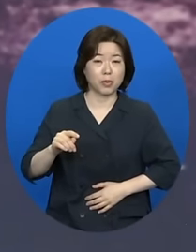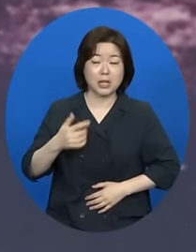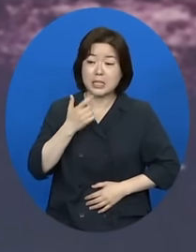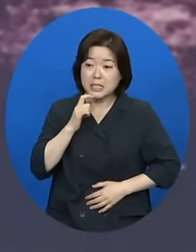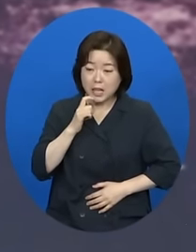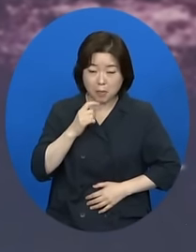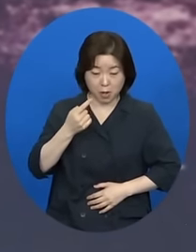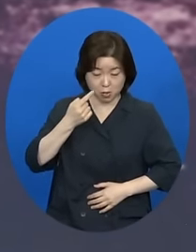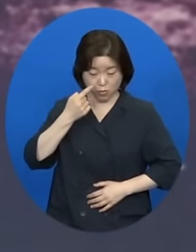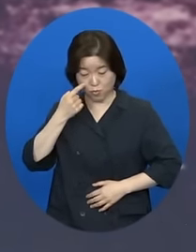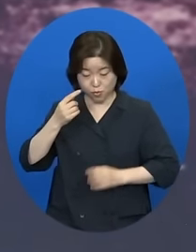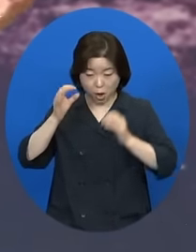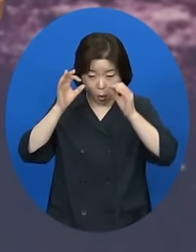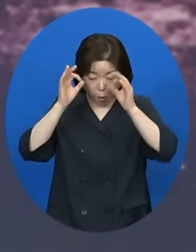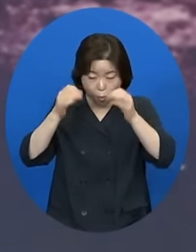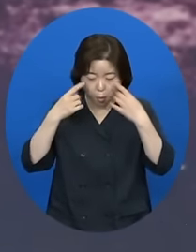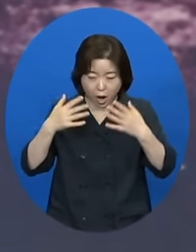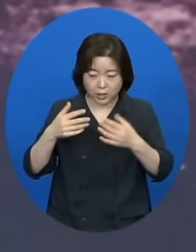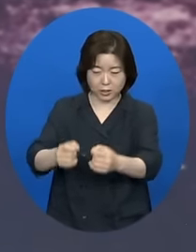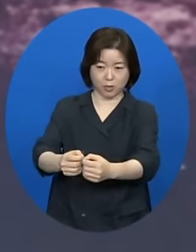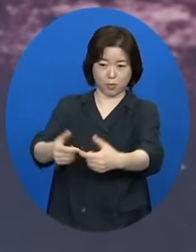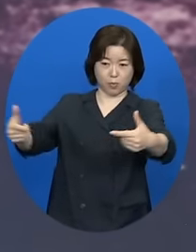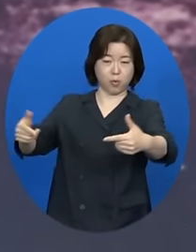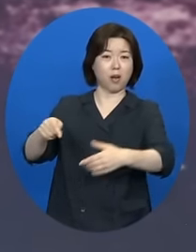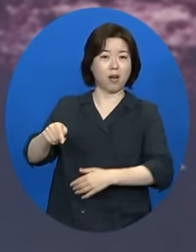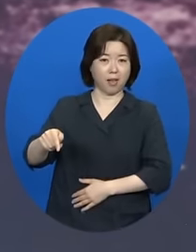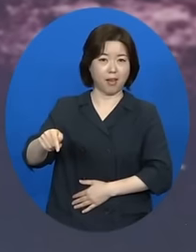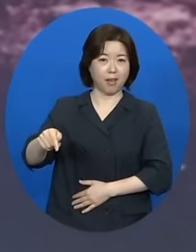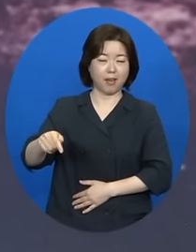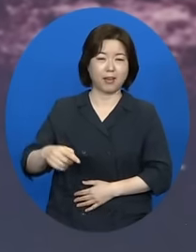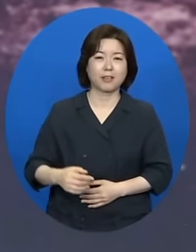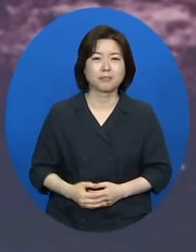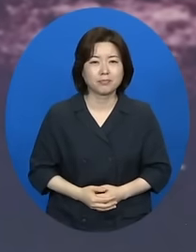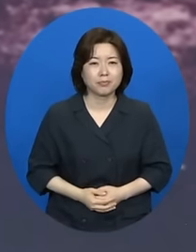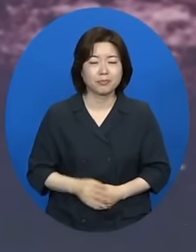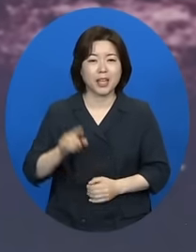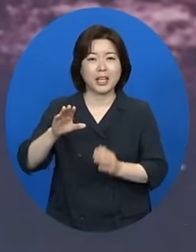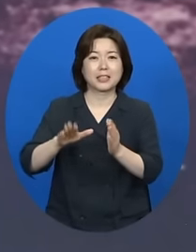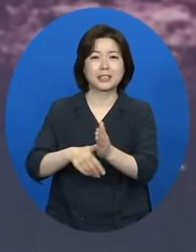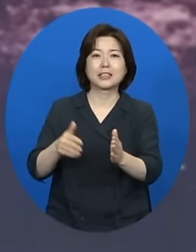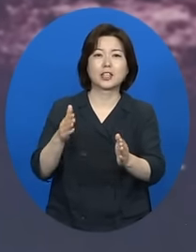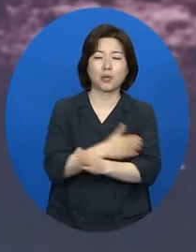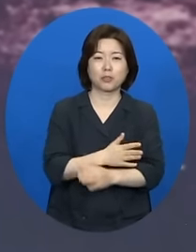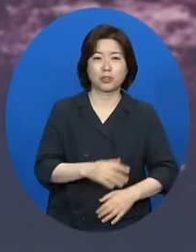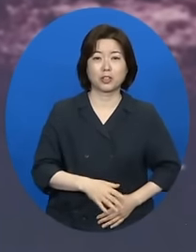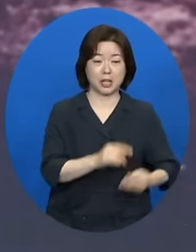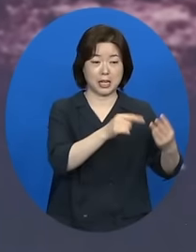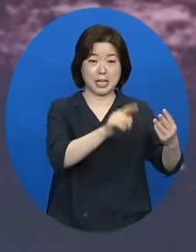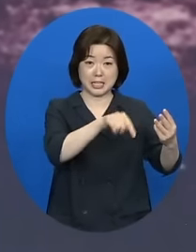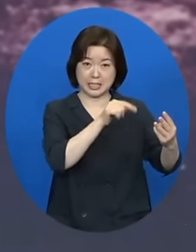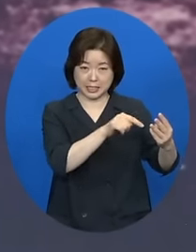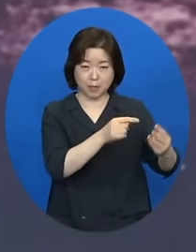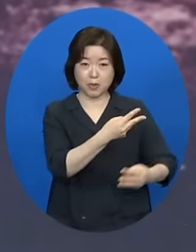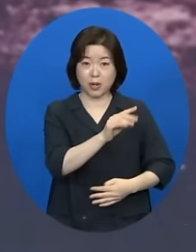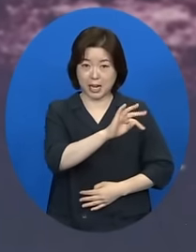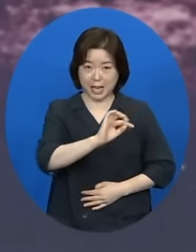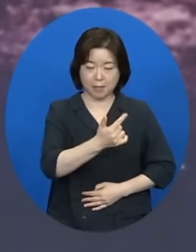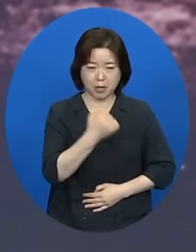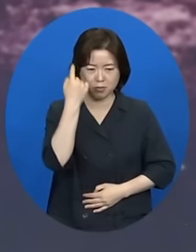눈에 띄게 야곱의 재산이 늘어나기 시작하는 겁니다. 그래서 그때부터 라반의 안색이 변했다라고 여러분